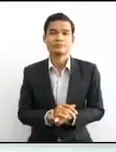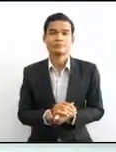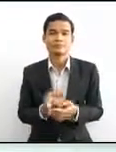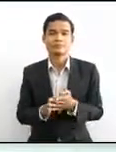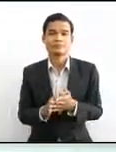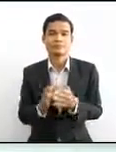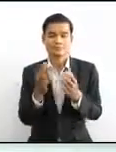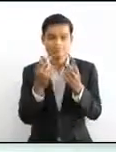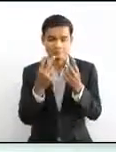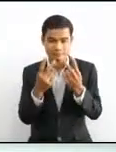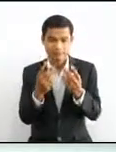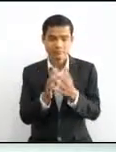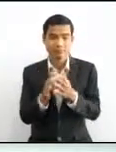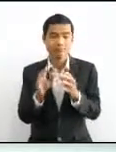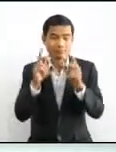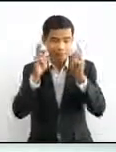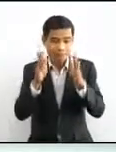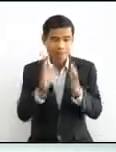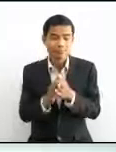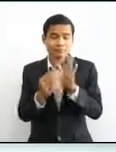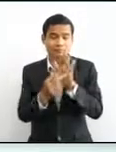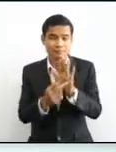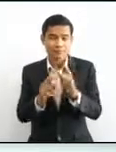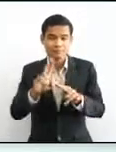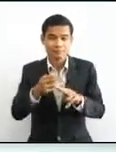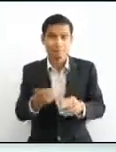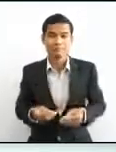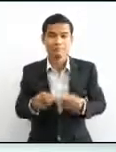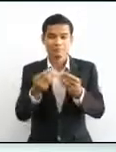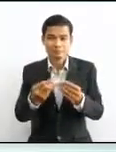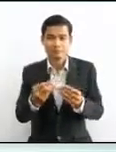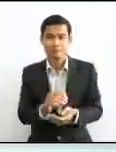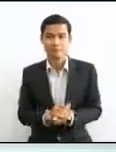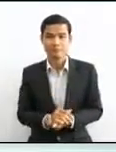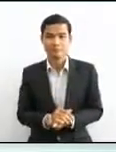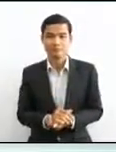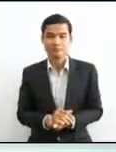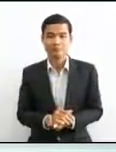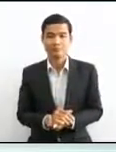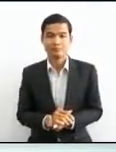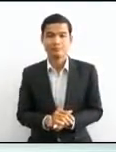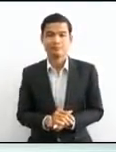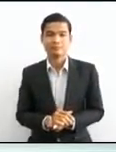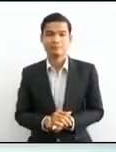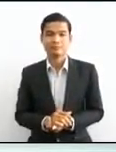Chà, lấy con chăm mớ, chăm tạm đàn chung với nẹ cừu nâng chôn rung văn đọc con ở khả niên á.